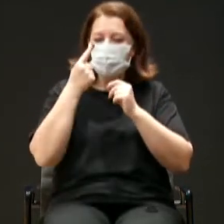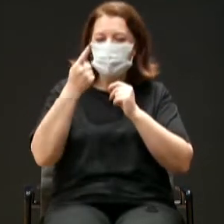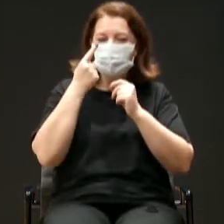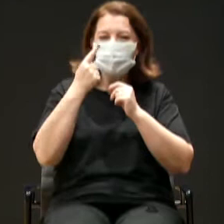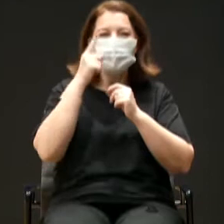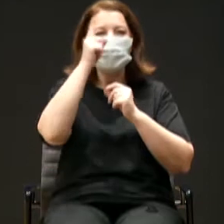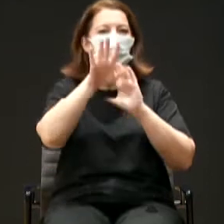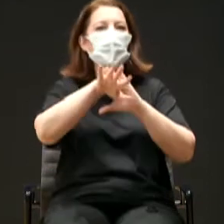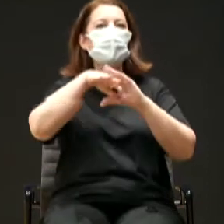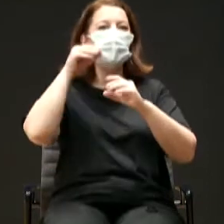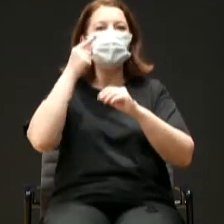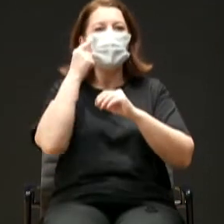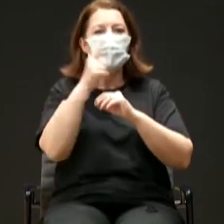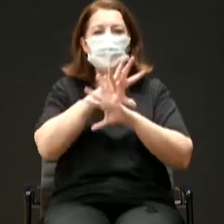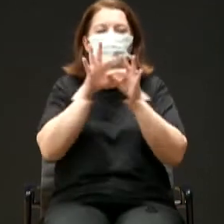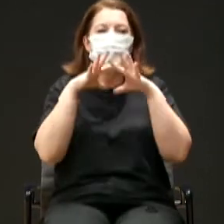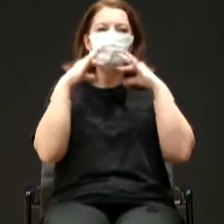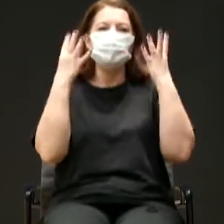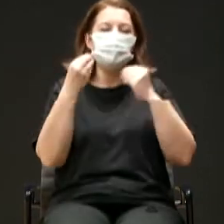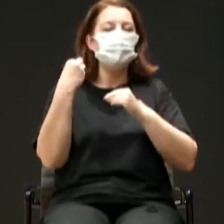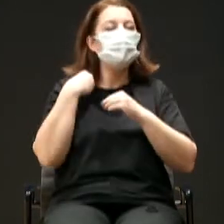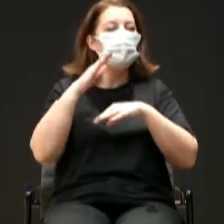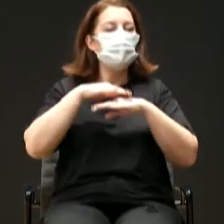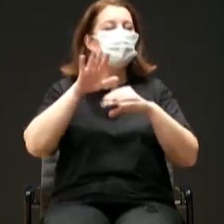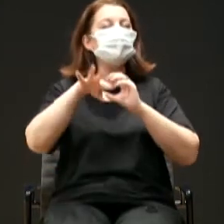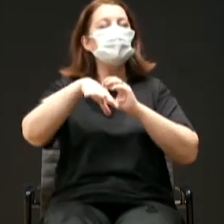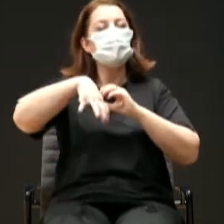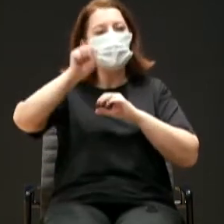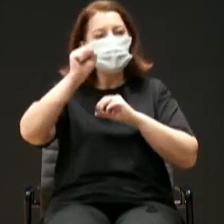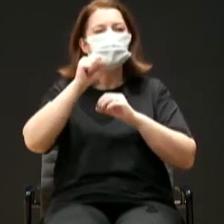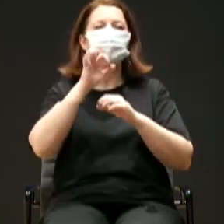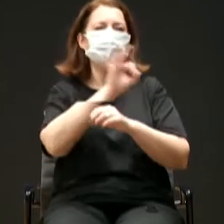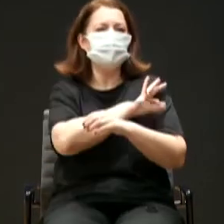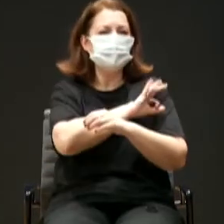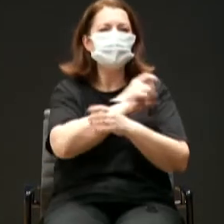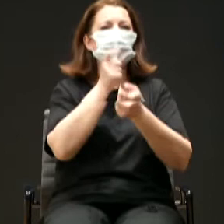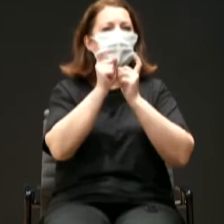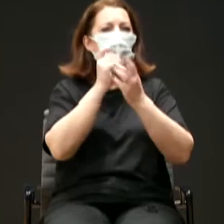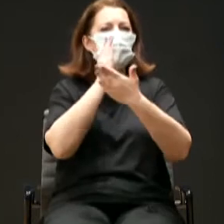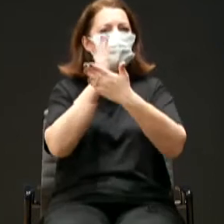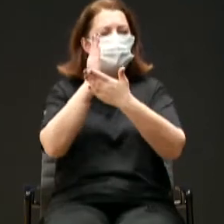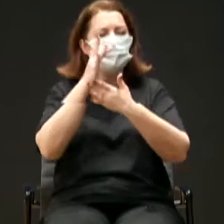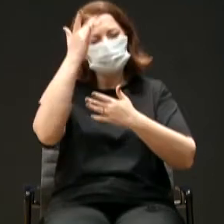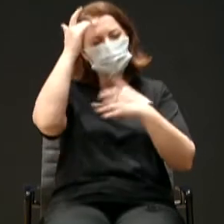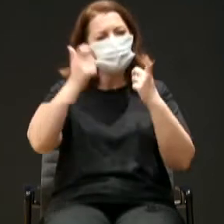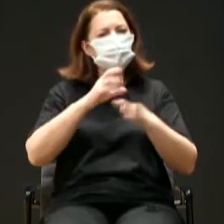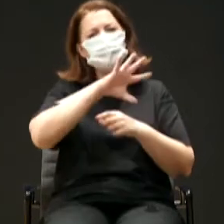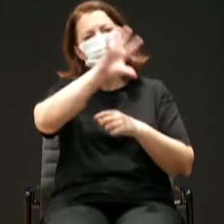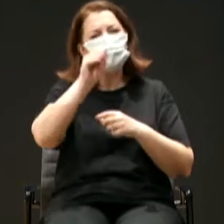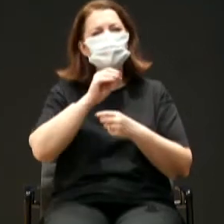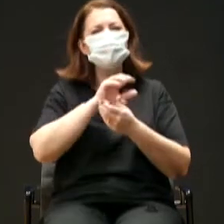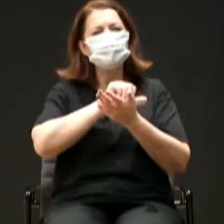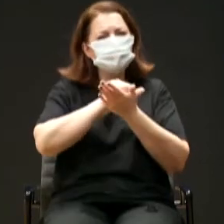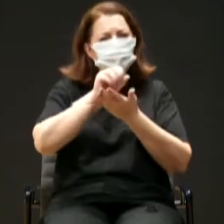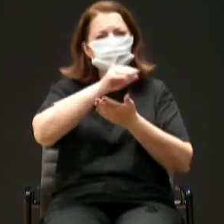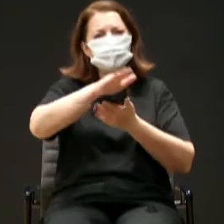etmiştir. Yeni yaptığımız merkezler, kreşler ve kütüphanelerle Beylikdüzü'nde tüm çocukların eğitim hakkına sahip